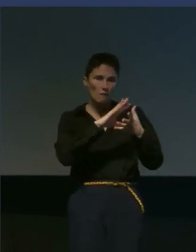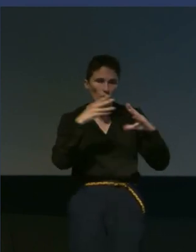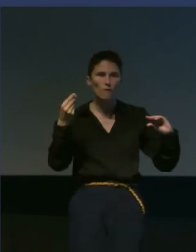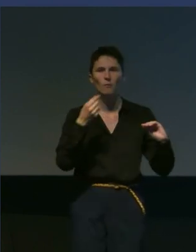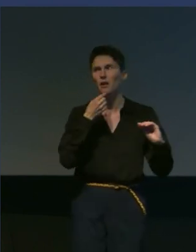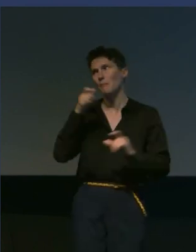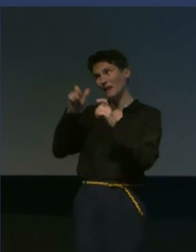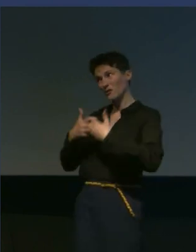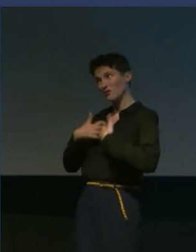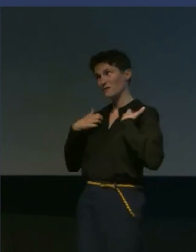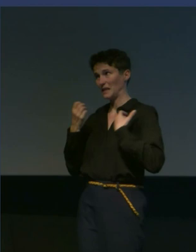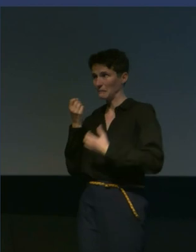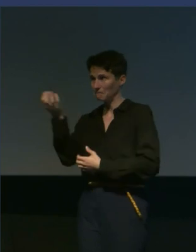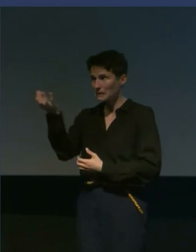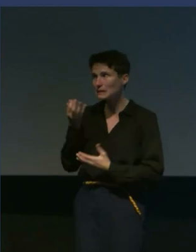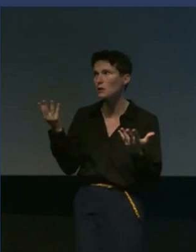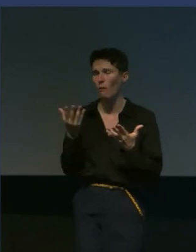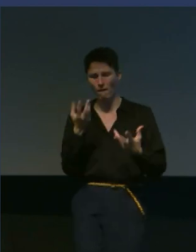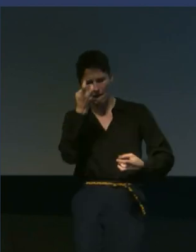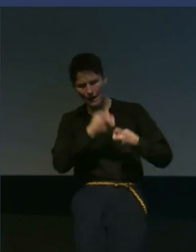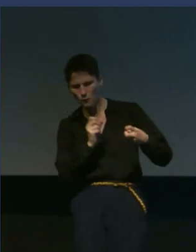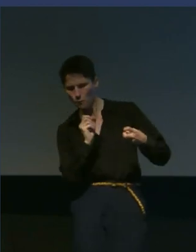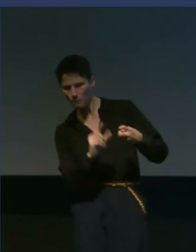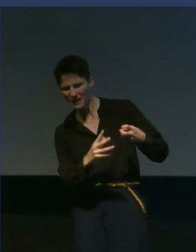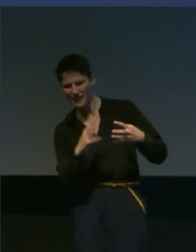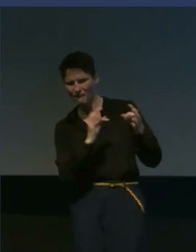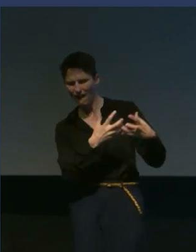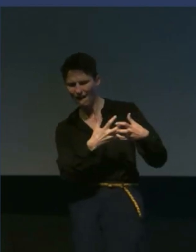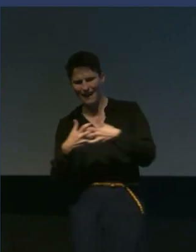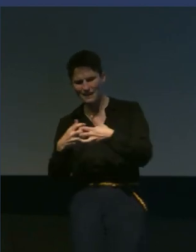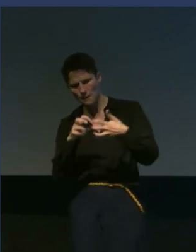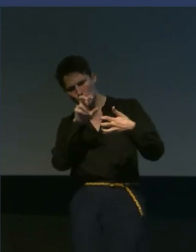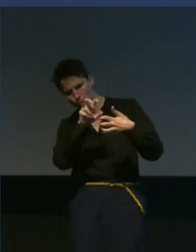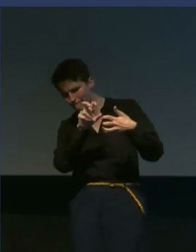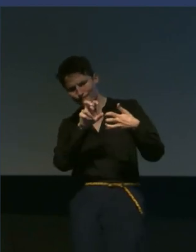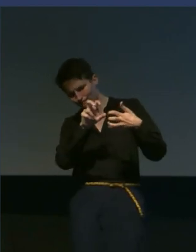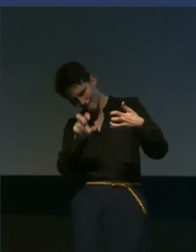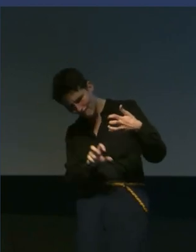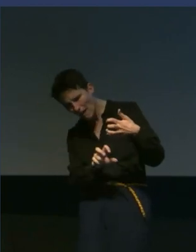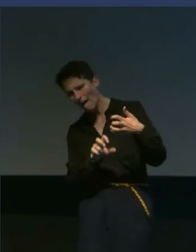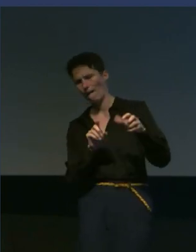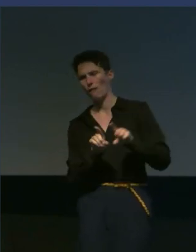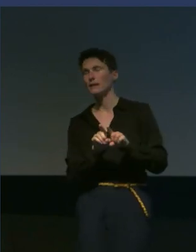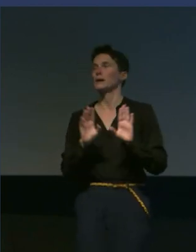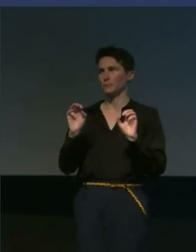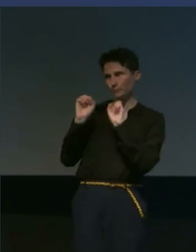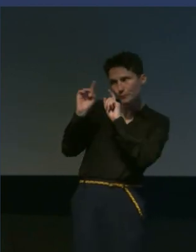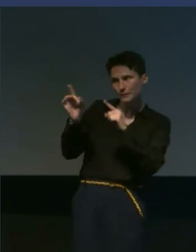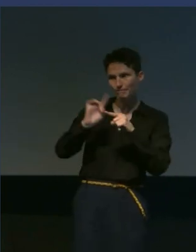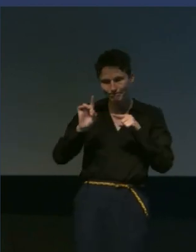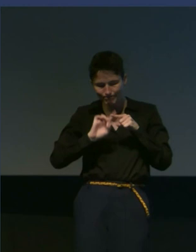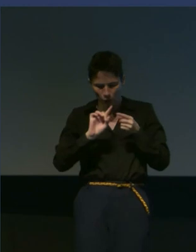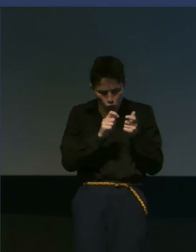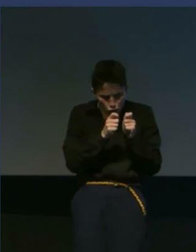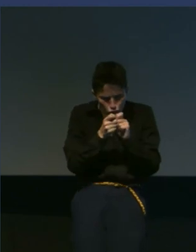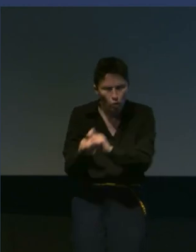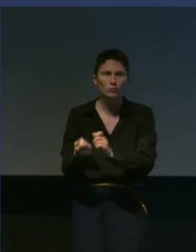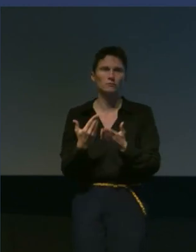ils sont pas que là, ils sont là aussi. Donc, on est allé sur un niveau de détail vraiment impressionnant. Je suis très fière